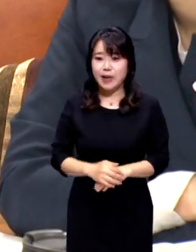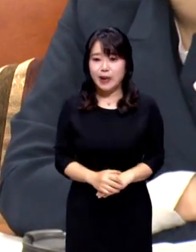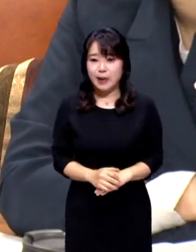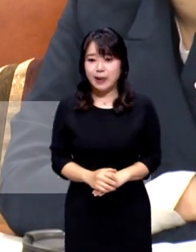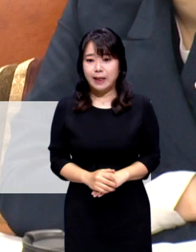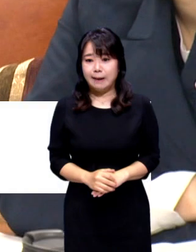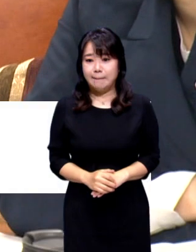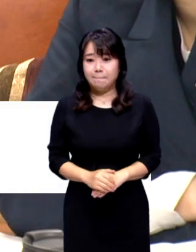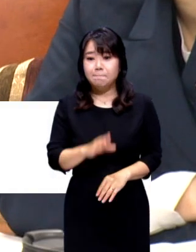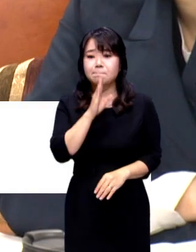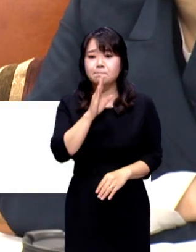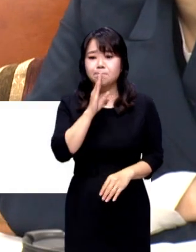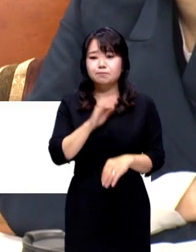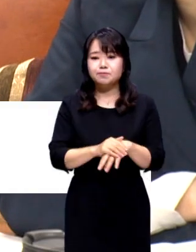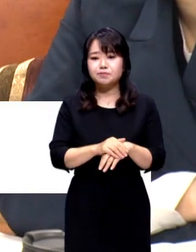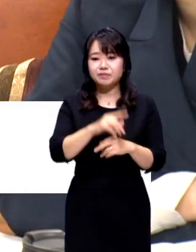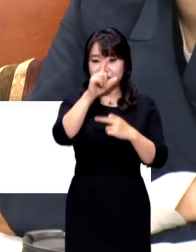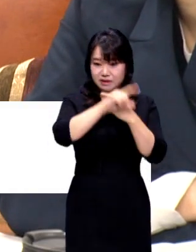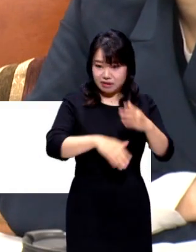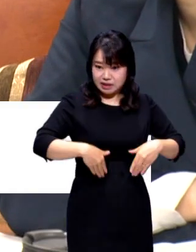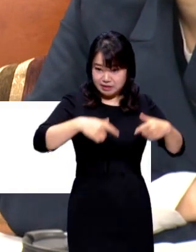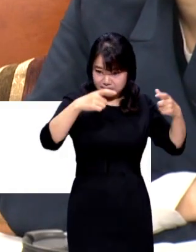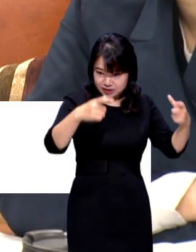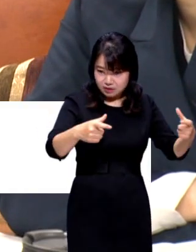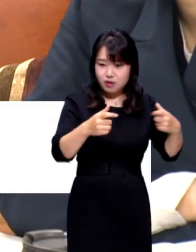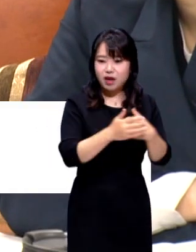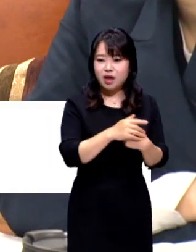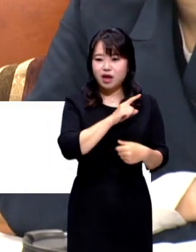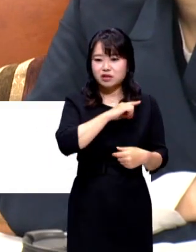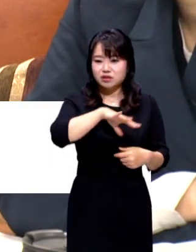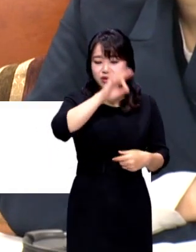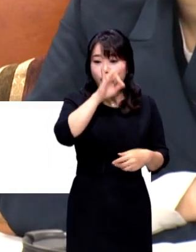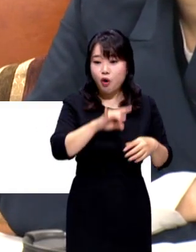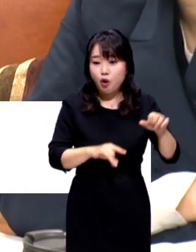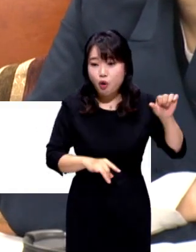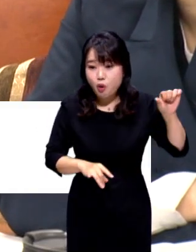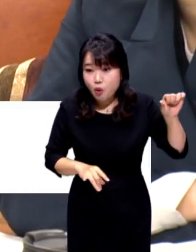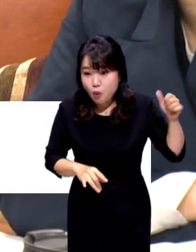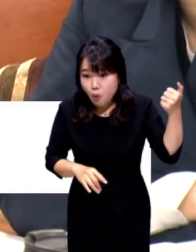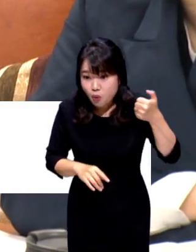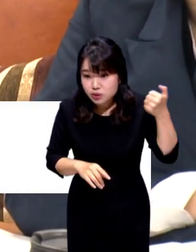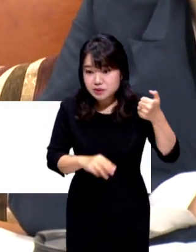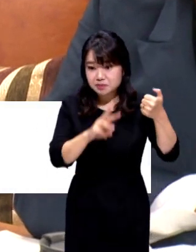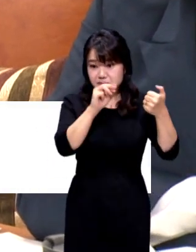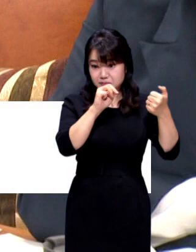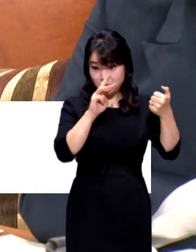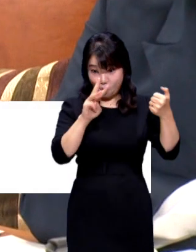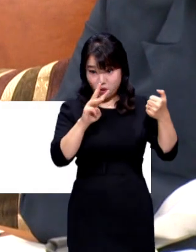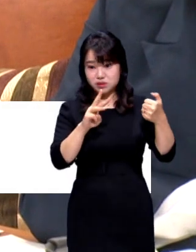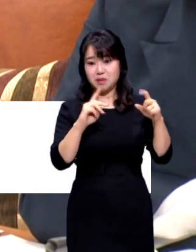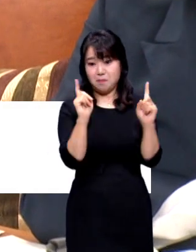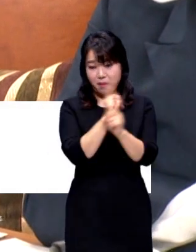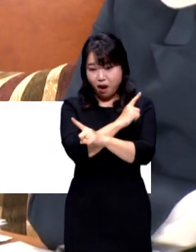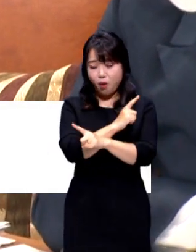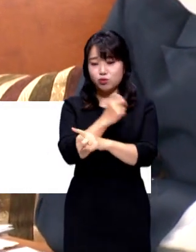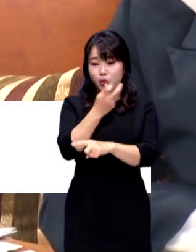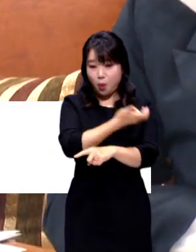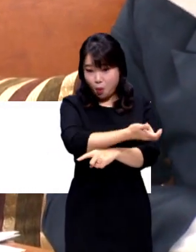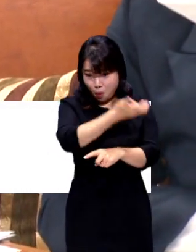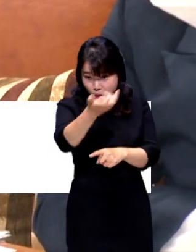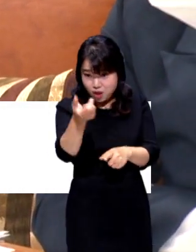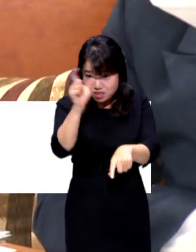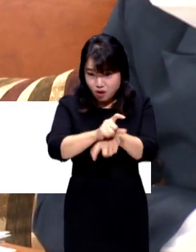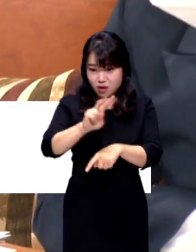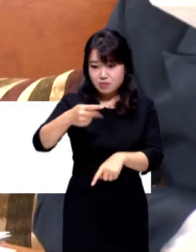서남 집단에너지 시설 최초에 50MW로 시작이 됐는데 대상지까지 바꾸면서 285MW 열병합 시설로